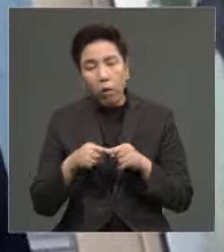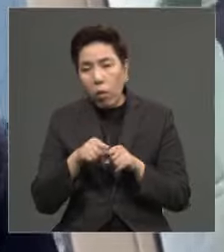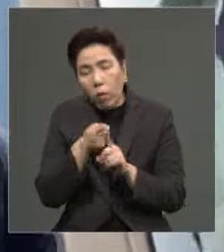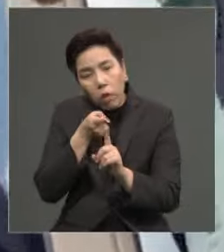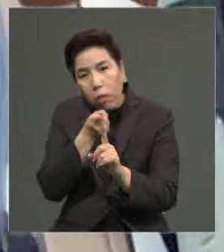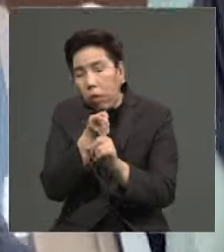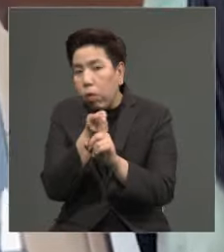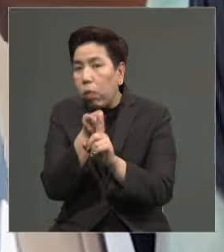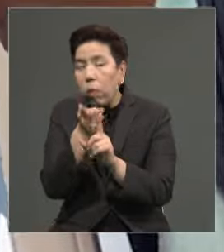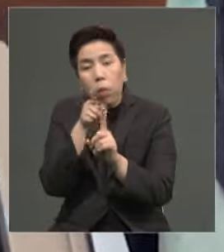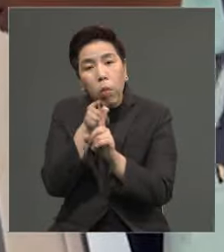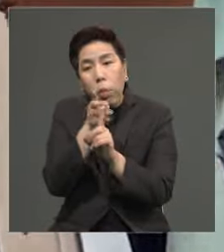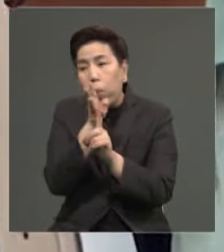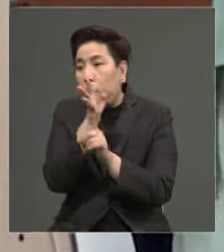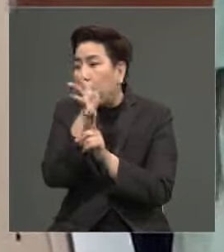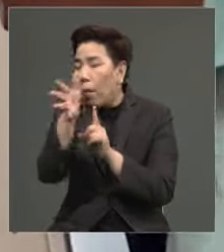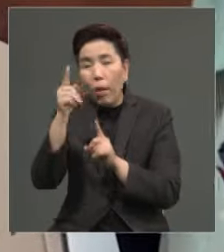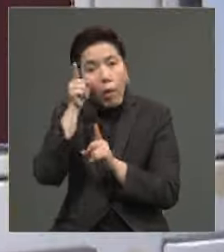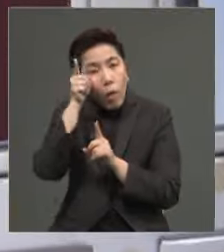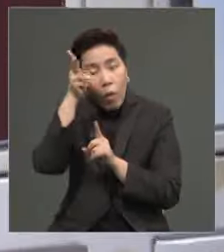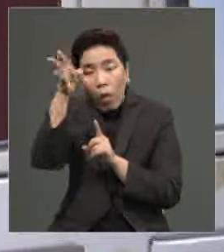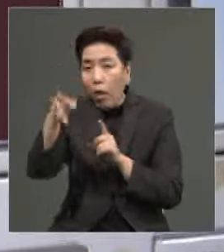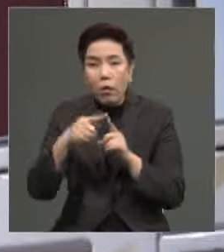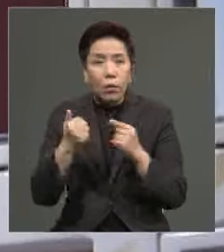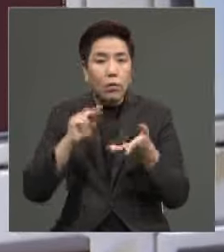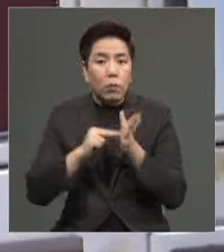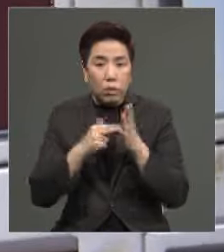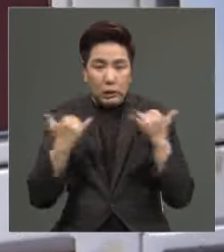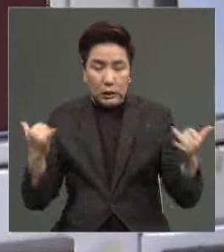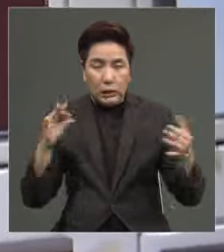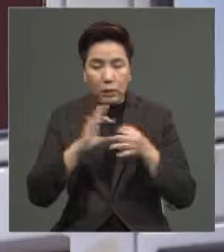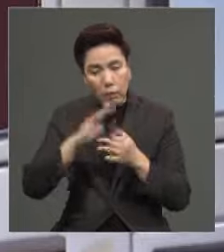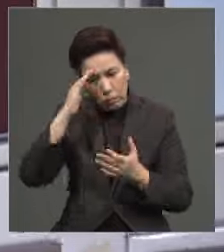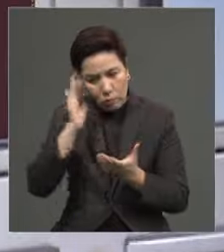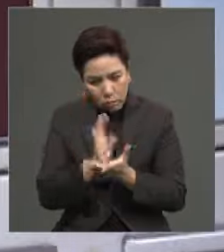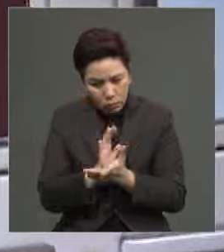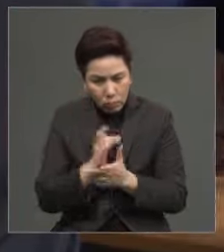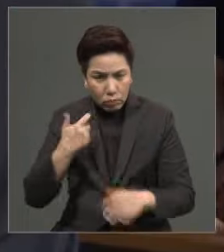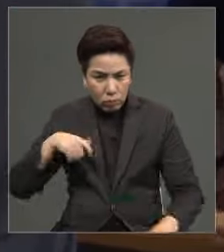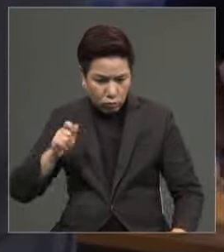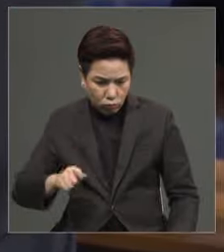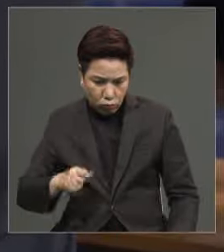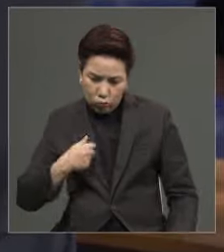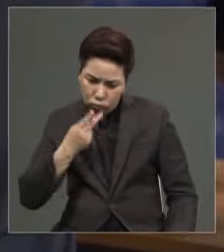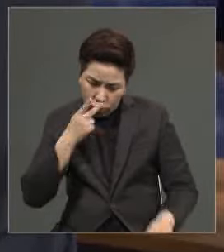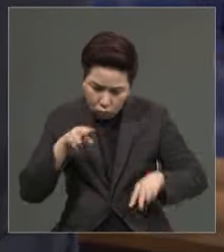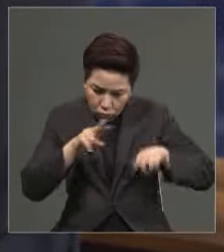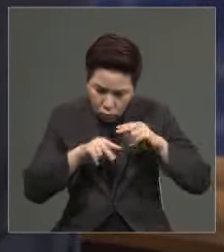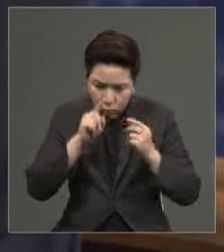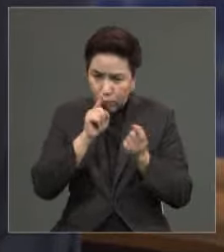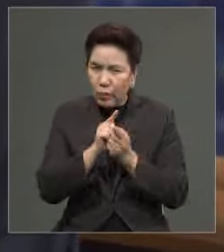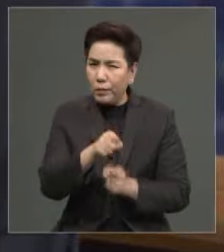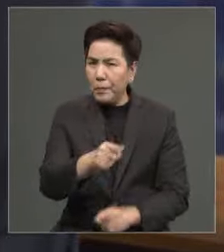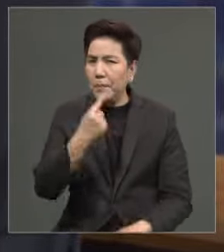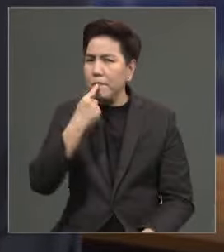ไปไกลมากๆแต่เอาเป็นว่าท้ายที่สุดแล้วการที่คุณหนิงไปแจ้งความนั้นเนี่ยนะฮะทางตำรวจแล้วก็ทางศาลเนี่ยมีหลักฐาพต่างๆพบว่าเป็น